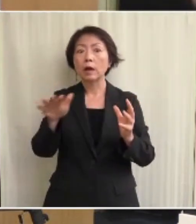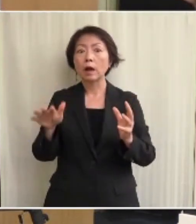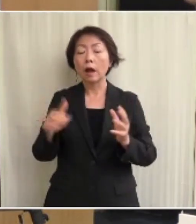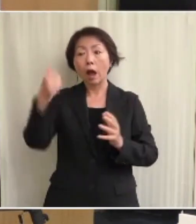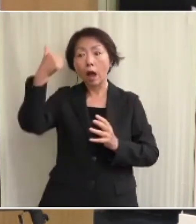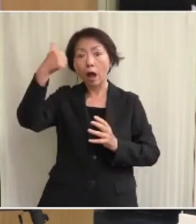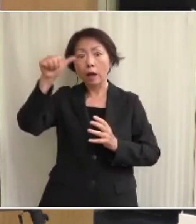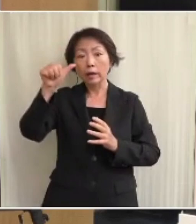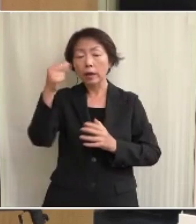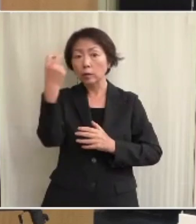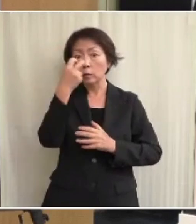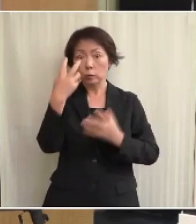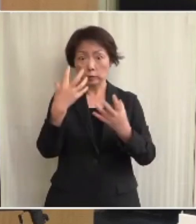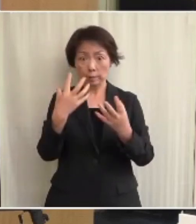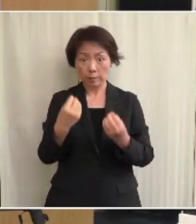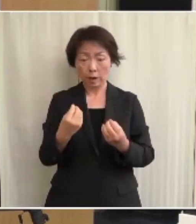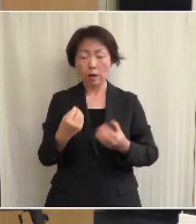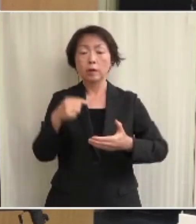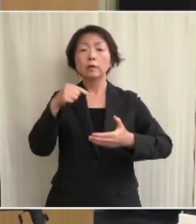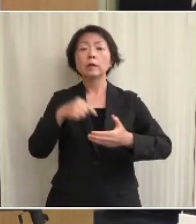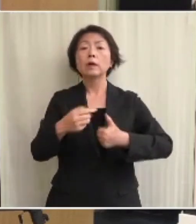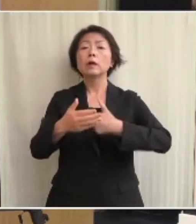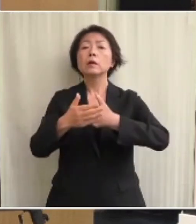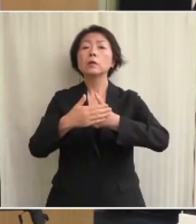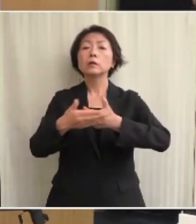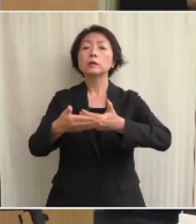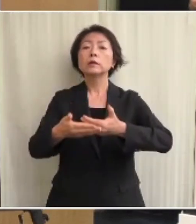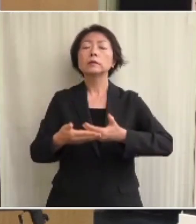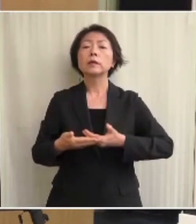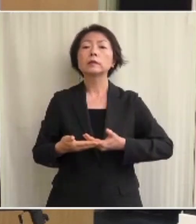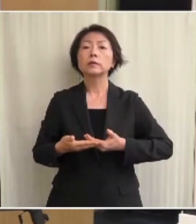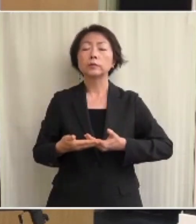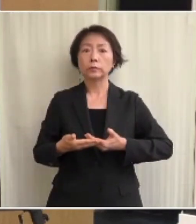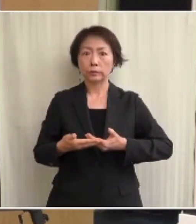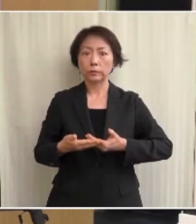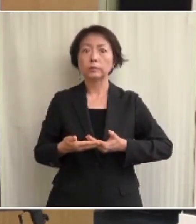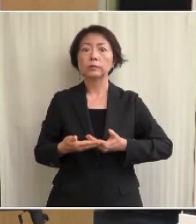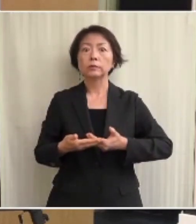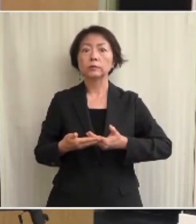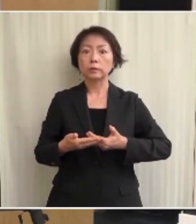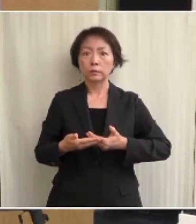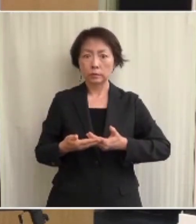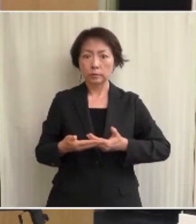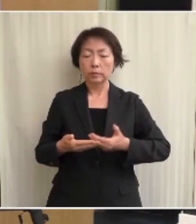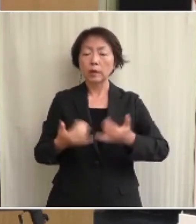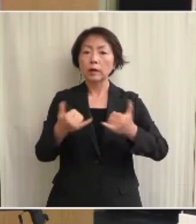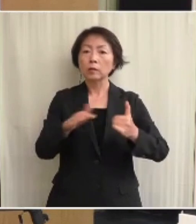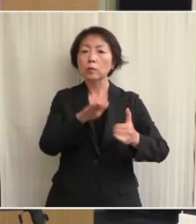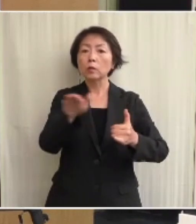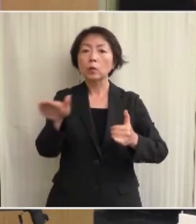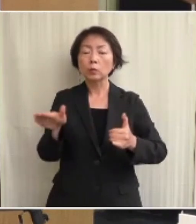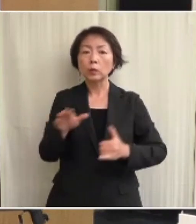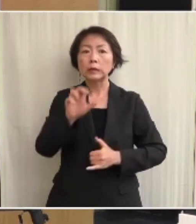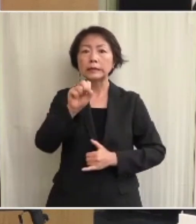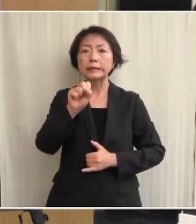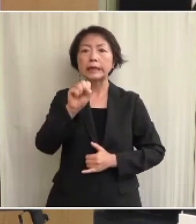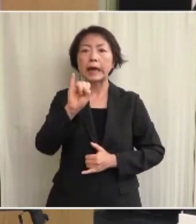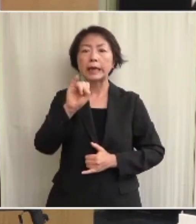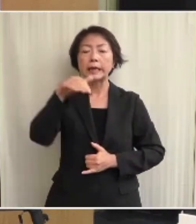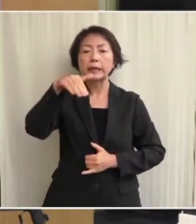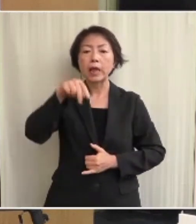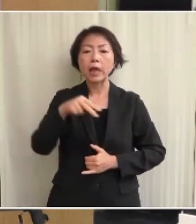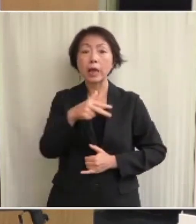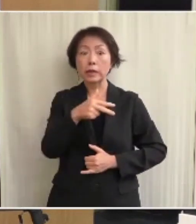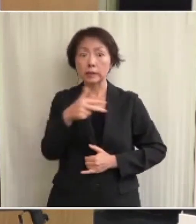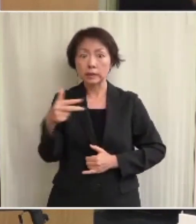アンケート調査をいたしまして、その中で協力していただいてくれる事業者のサイネージを無料で使わせていただいております